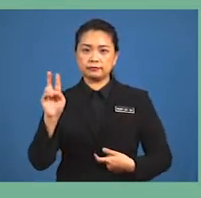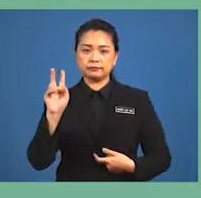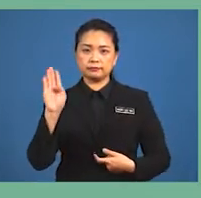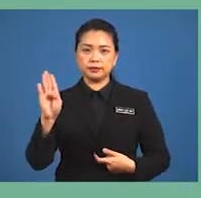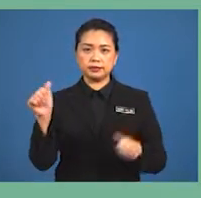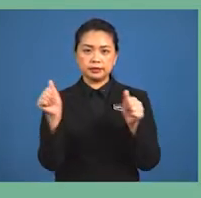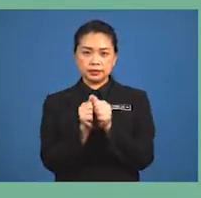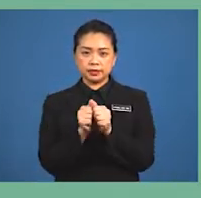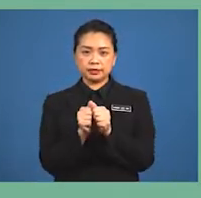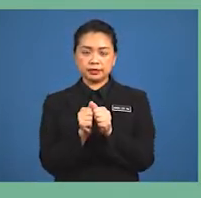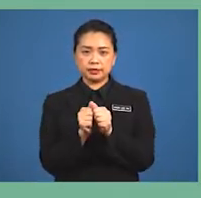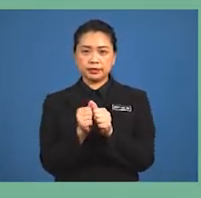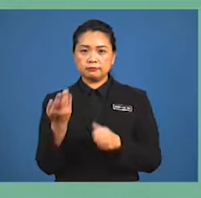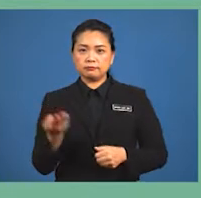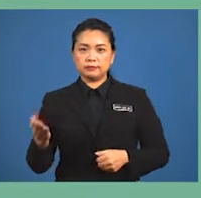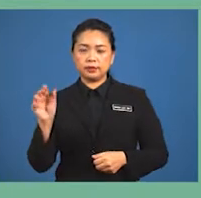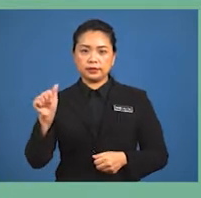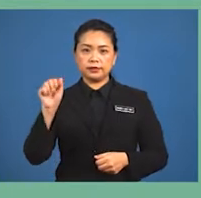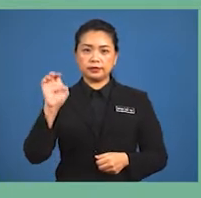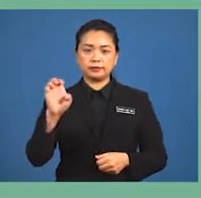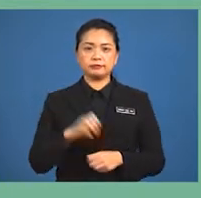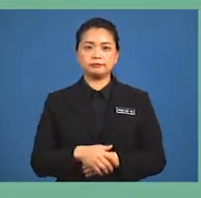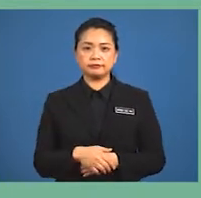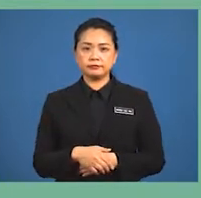dengan komponen perbelanjaan aggregat.